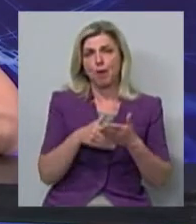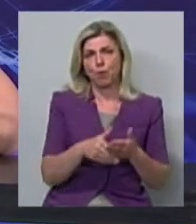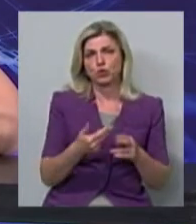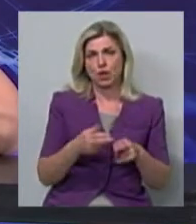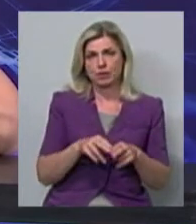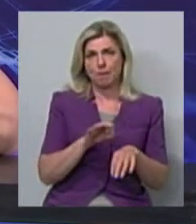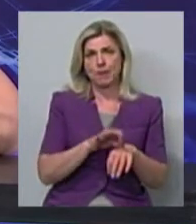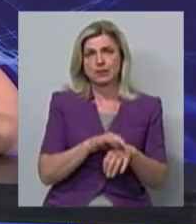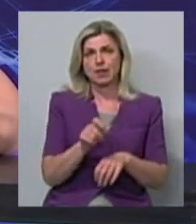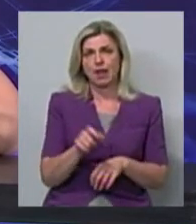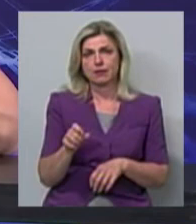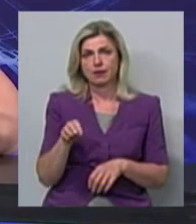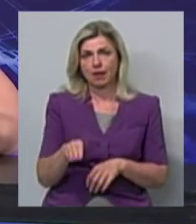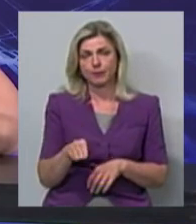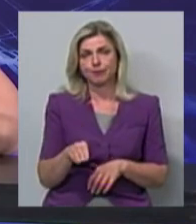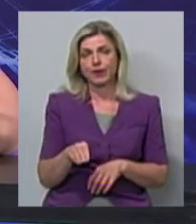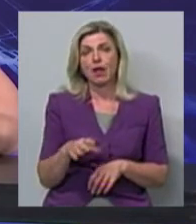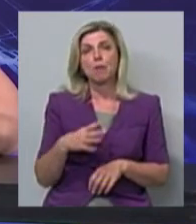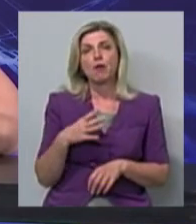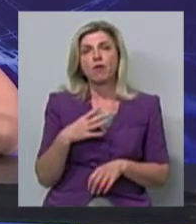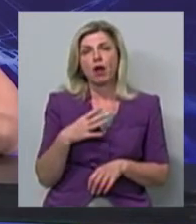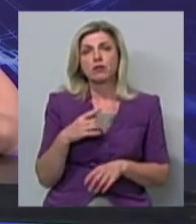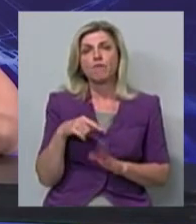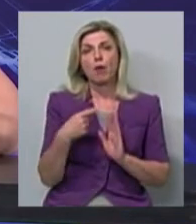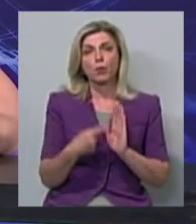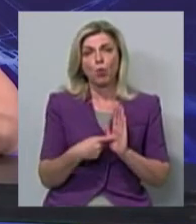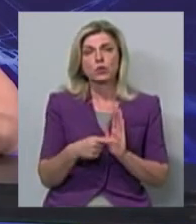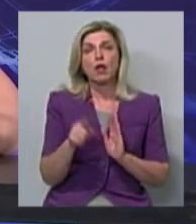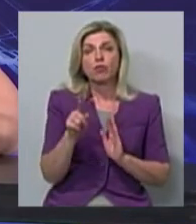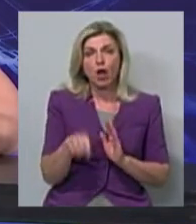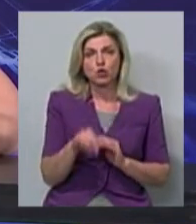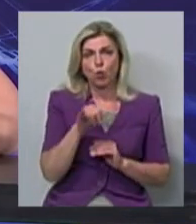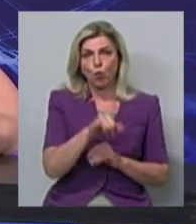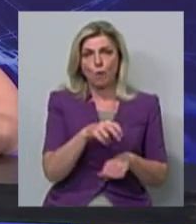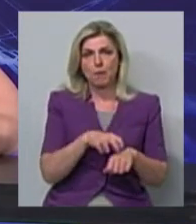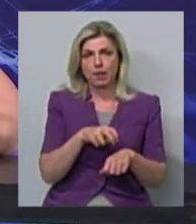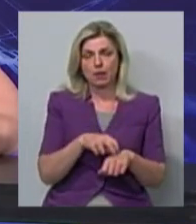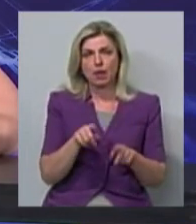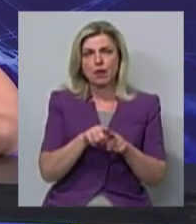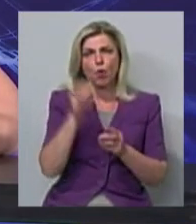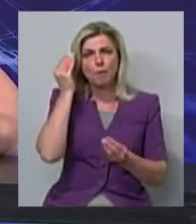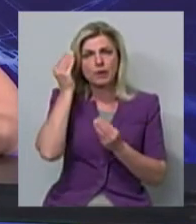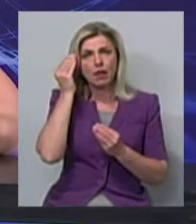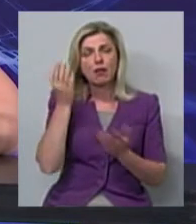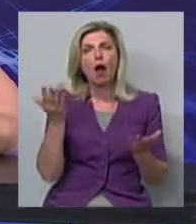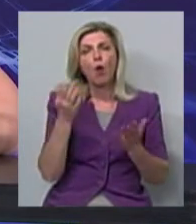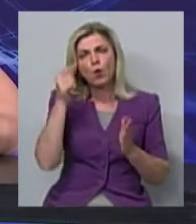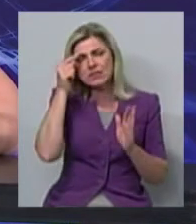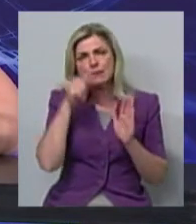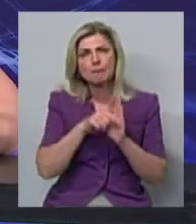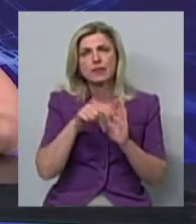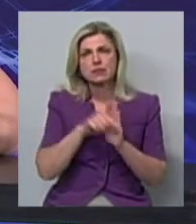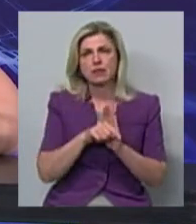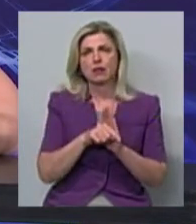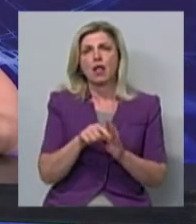пациентам. Иногда возникают вопросы, даже у медиков, ну не вопросы, мнение такое, а смысл вот назначать